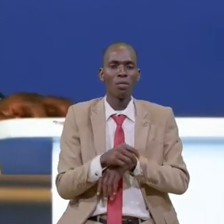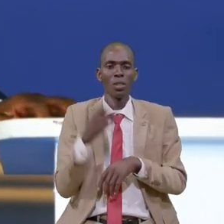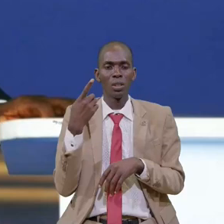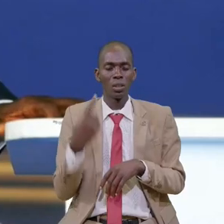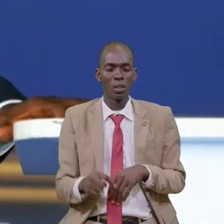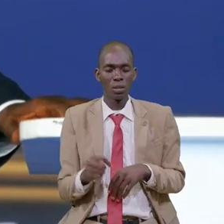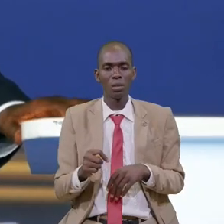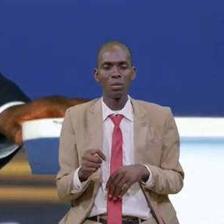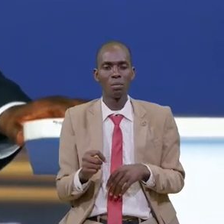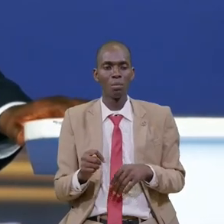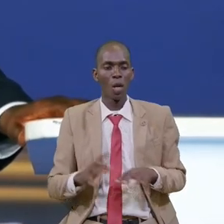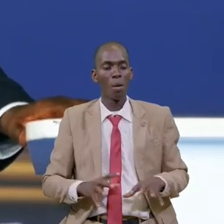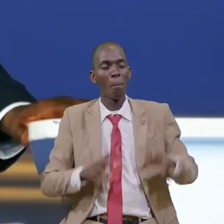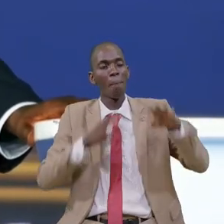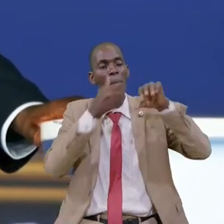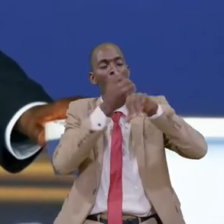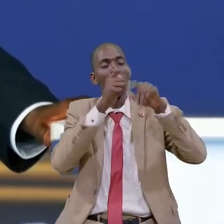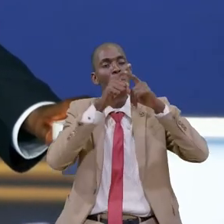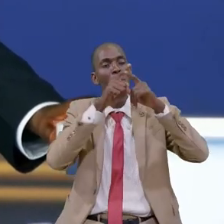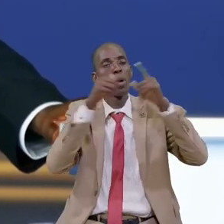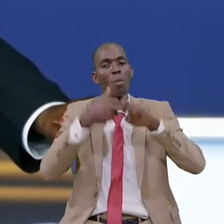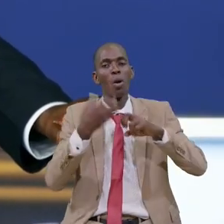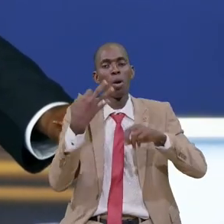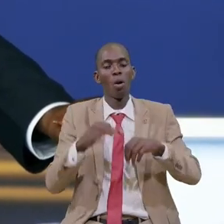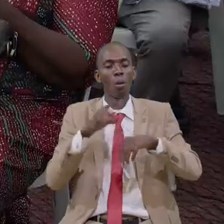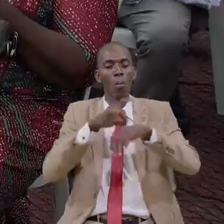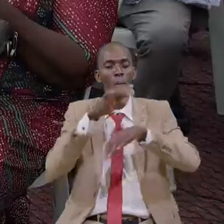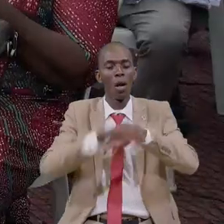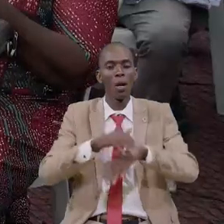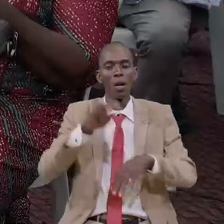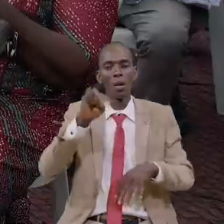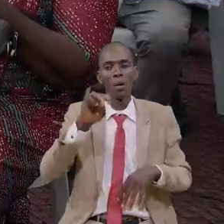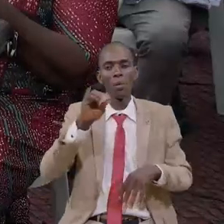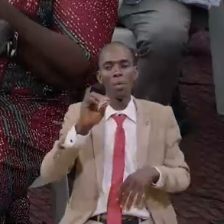de moustiques. Tu n'as pas compris cela.